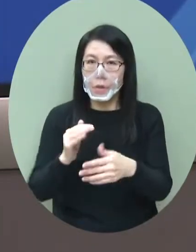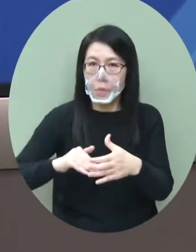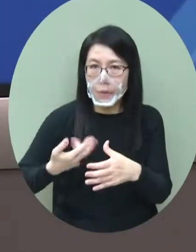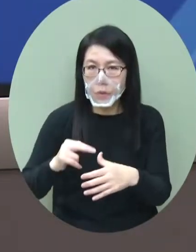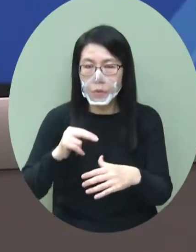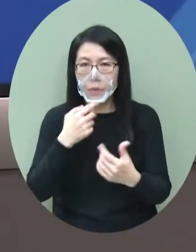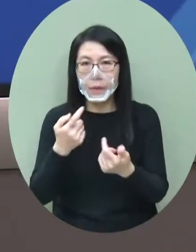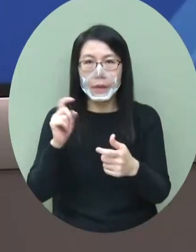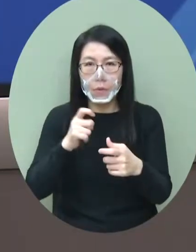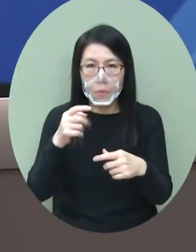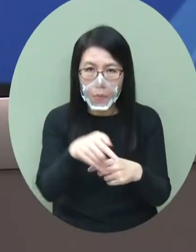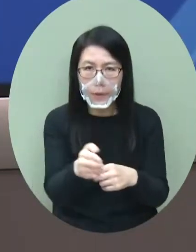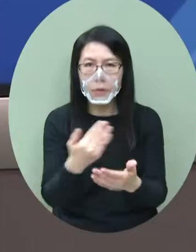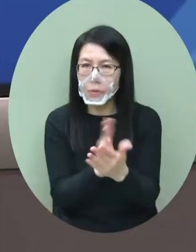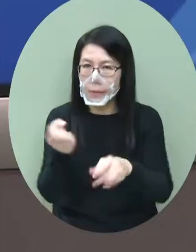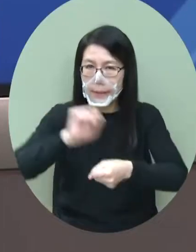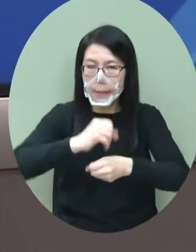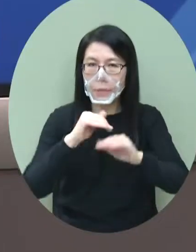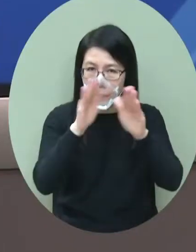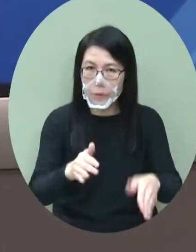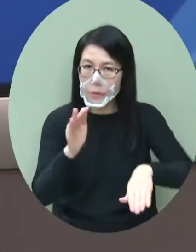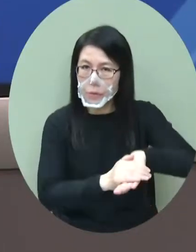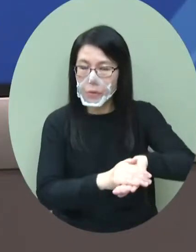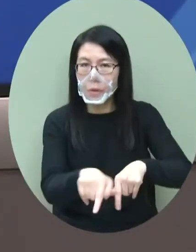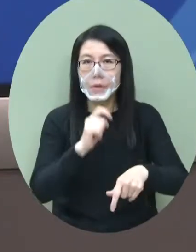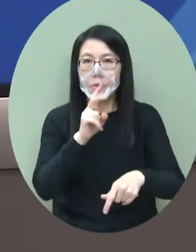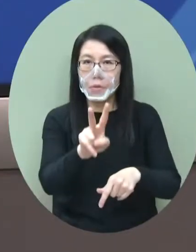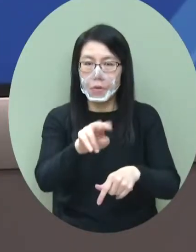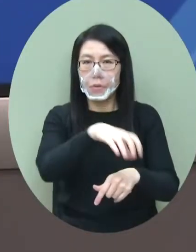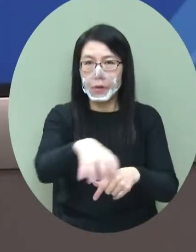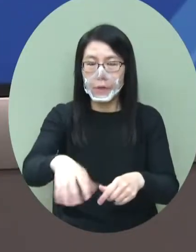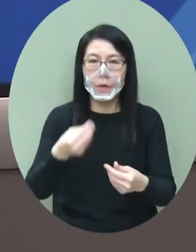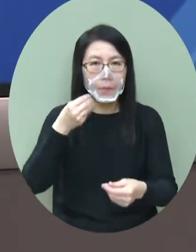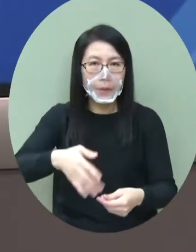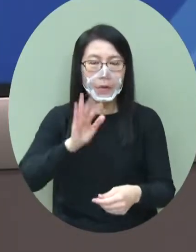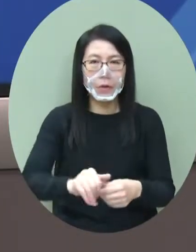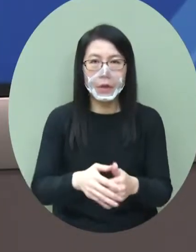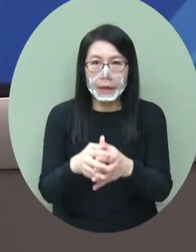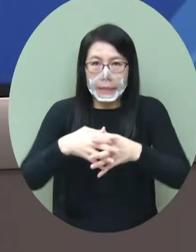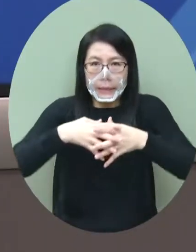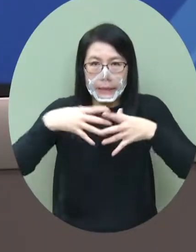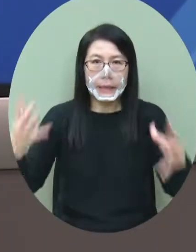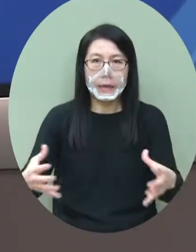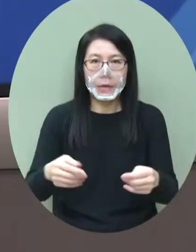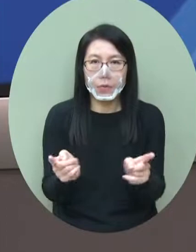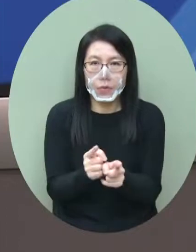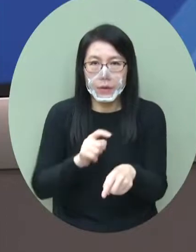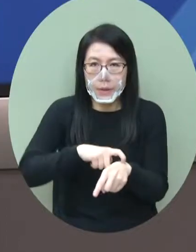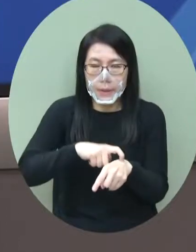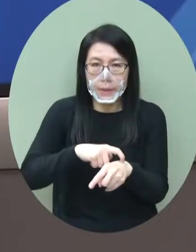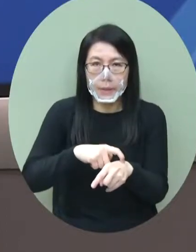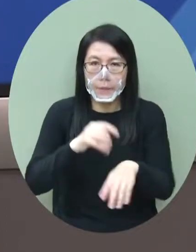在很多仓储的设备，在九龙、台湾等等，我们有两个地方就腾出